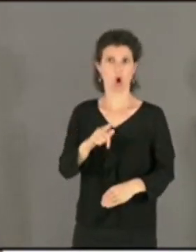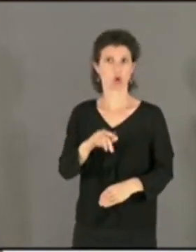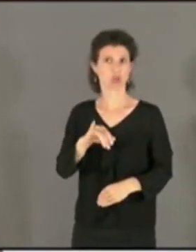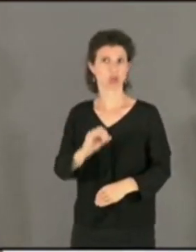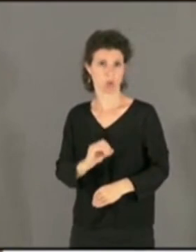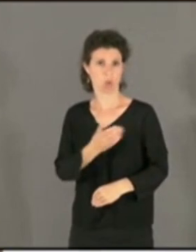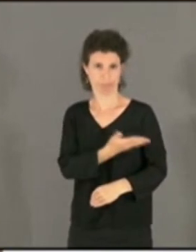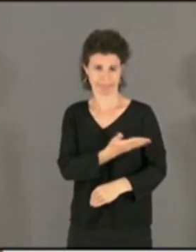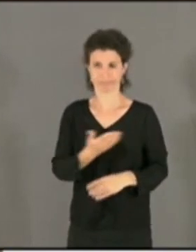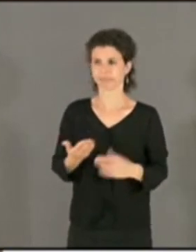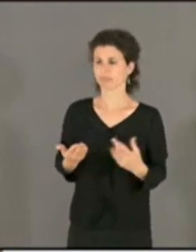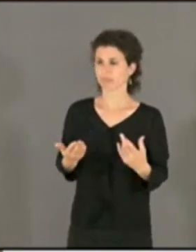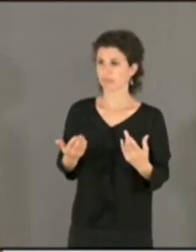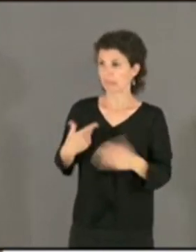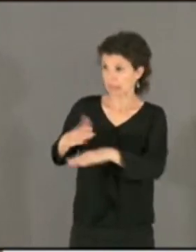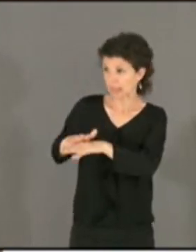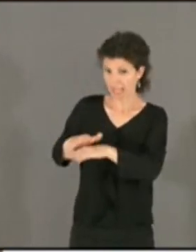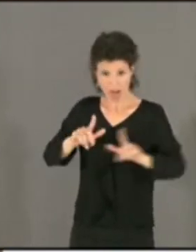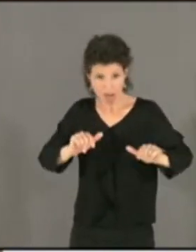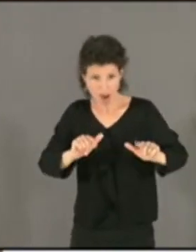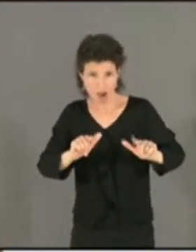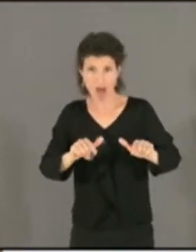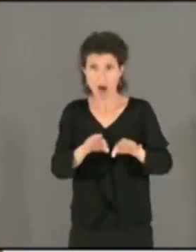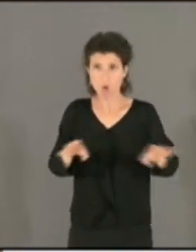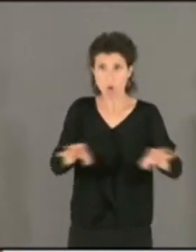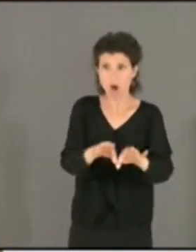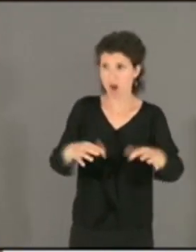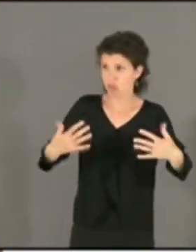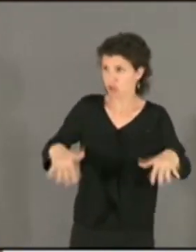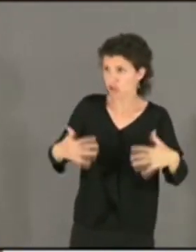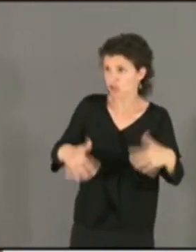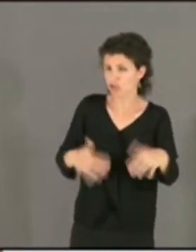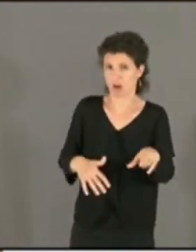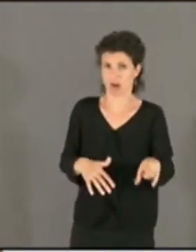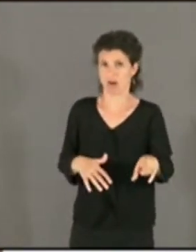savoir qu'il existait un terrain et des locaux, en l'occurrence